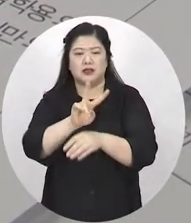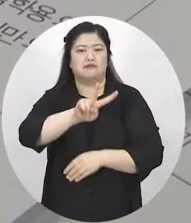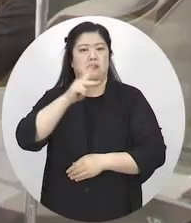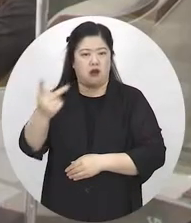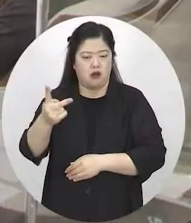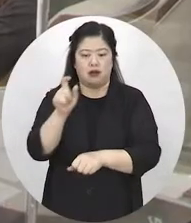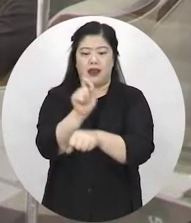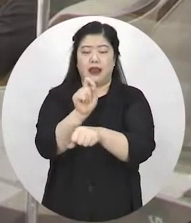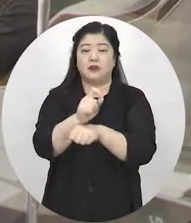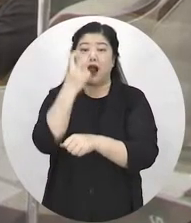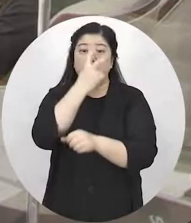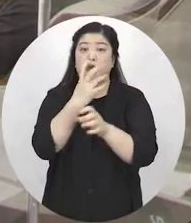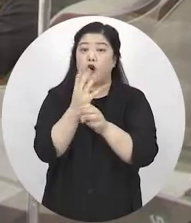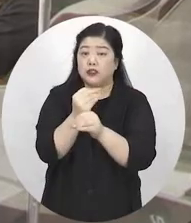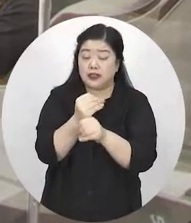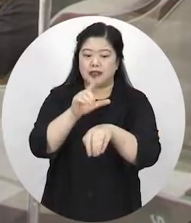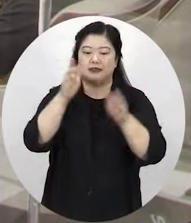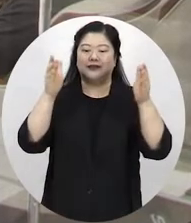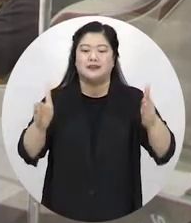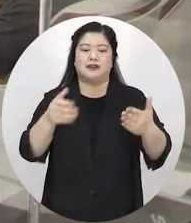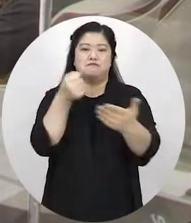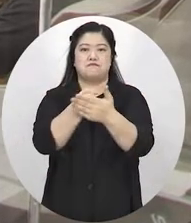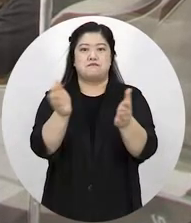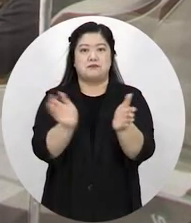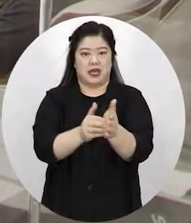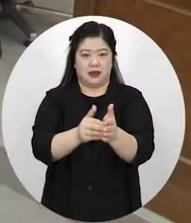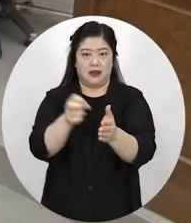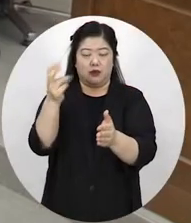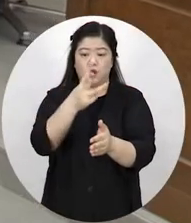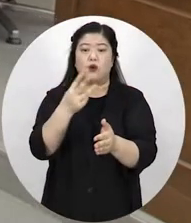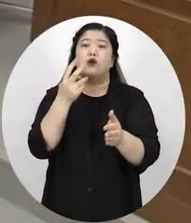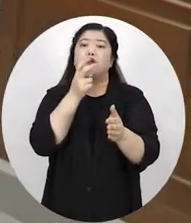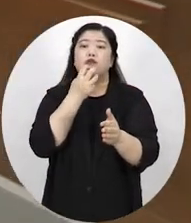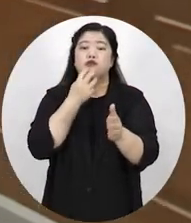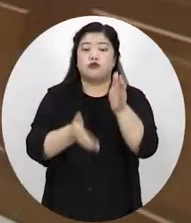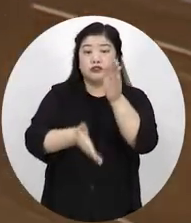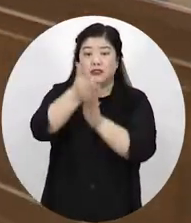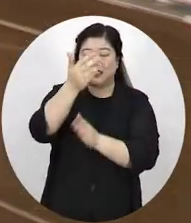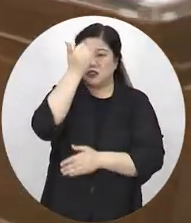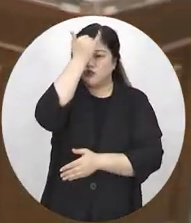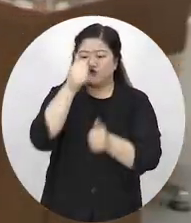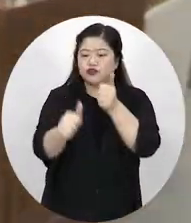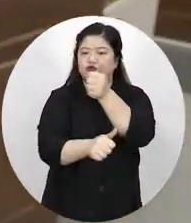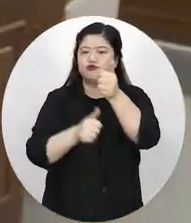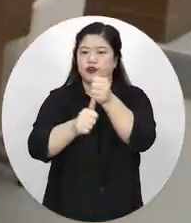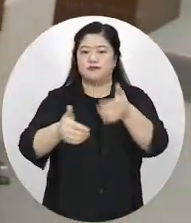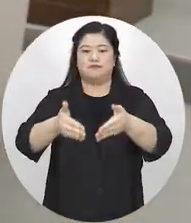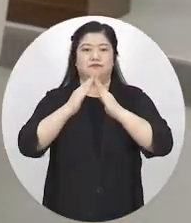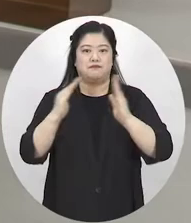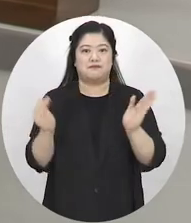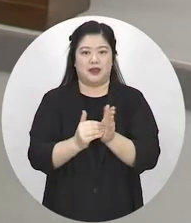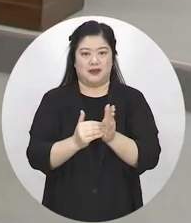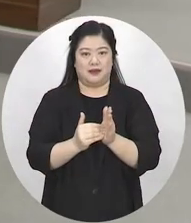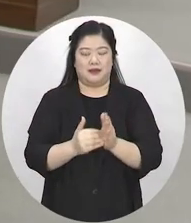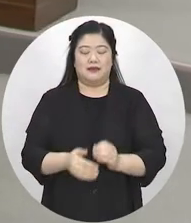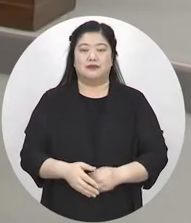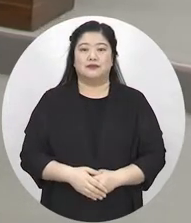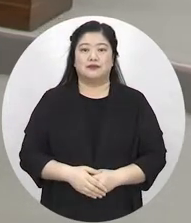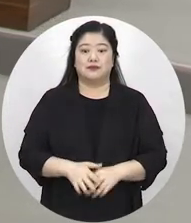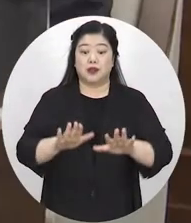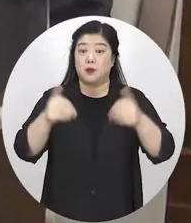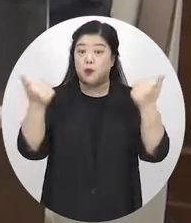집회 1 변경과 행정사무감사 시기 및 기간을 결정하고 서울특별시 강소 의회 윤리특별위원회 도